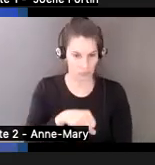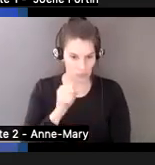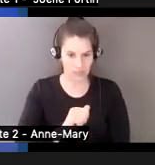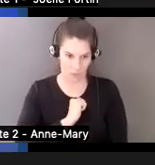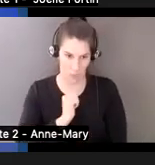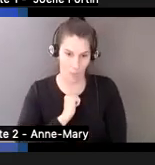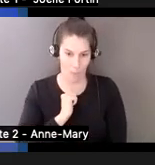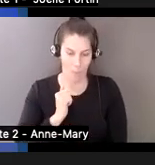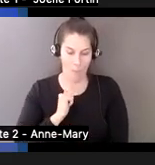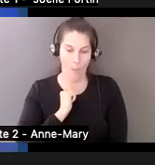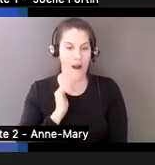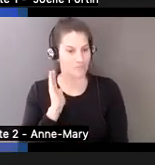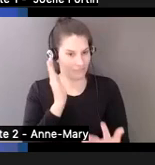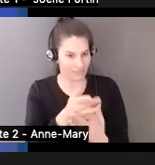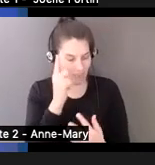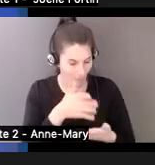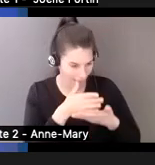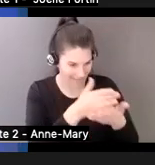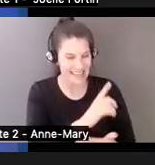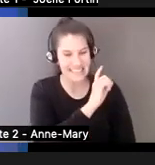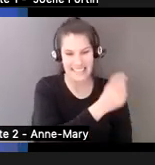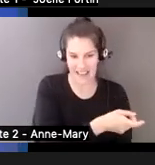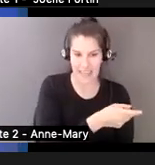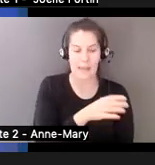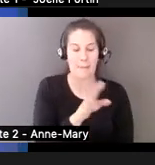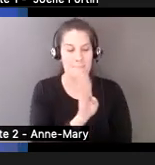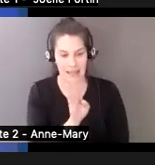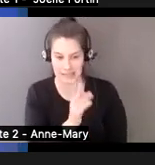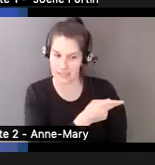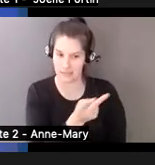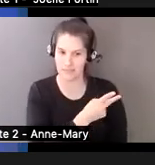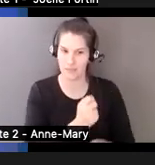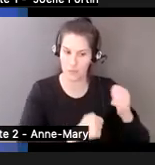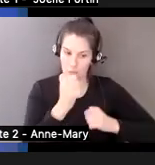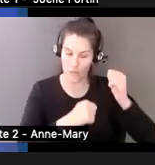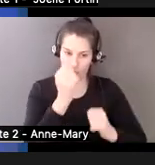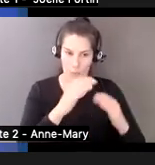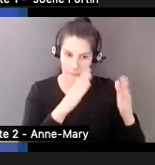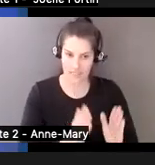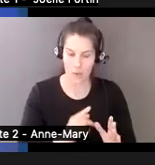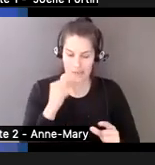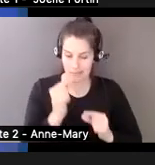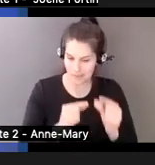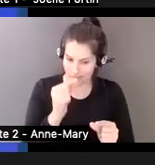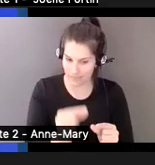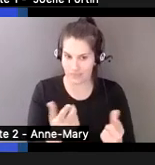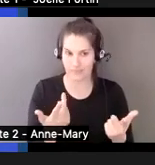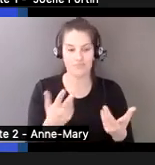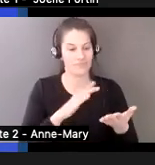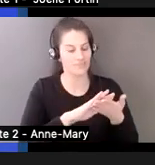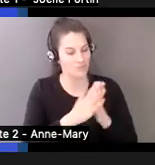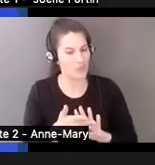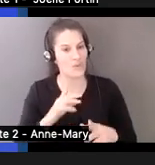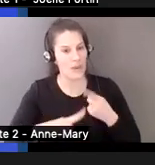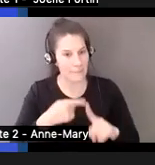intervenue pour aider Blandine et Xavier dans leur projet de construction de maison et petit à petit, on est devenus amis